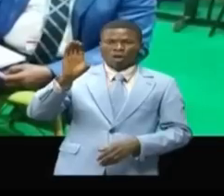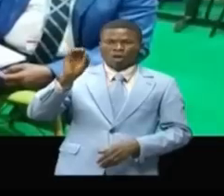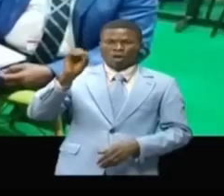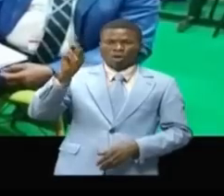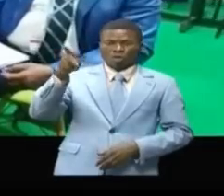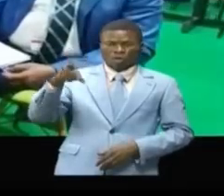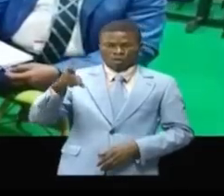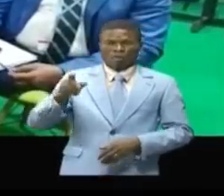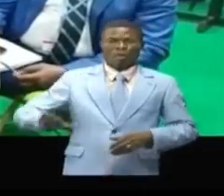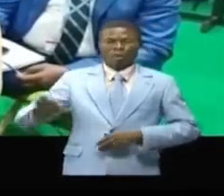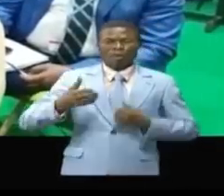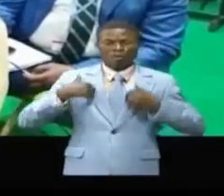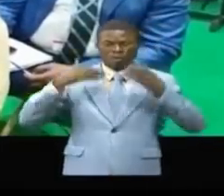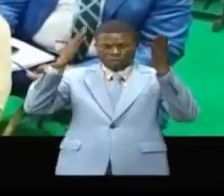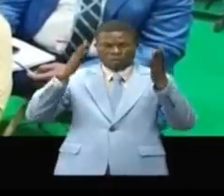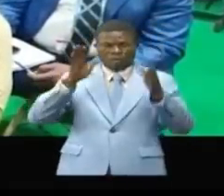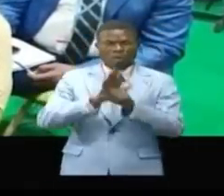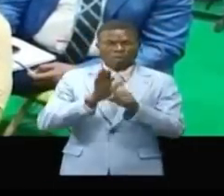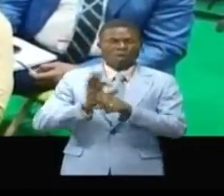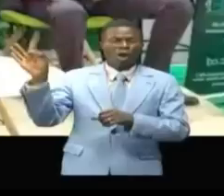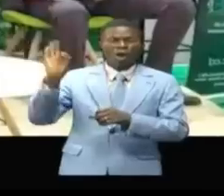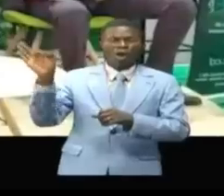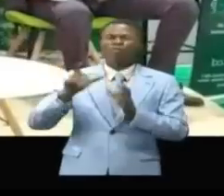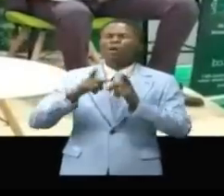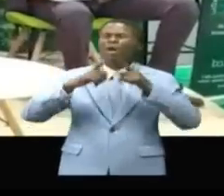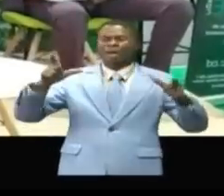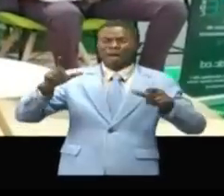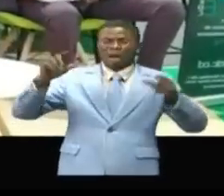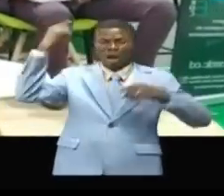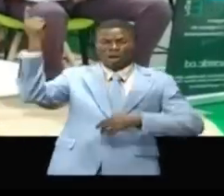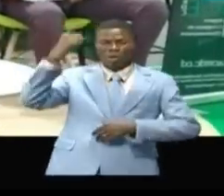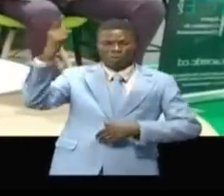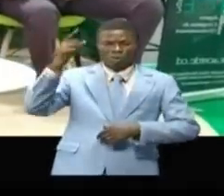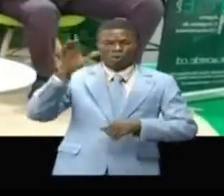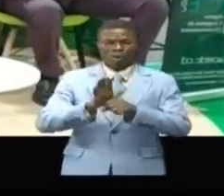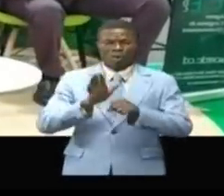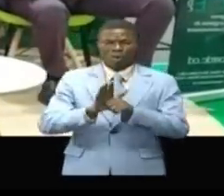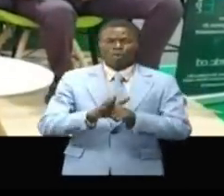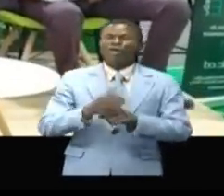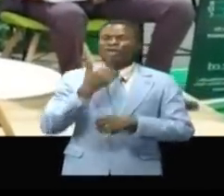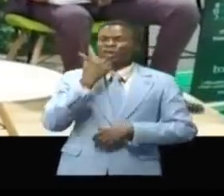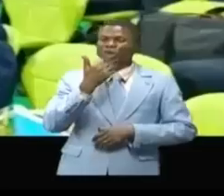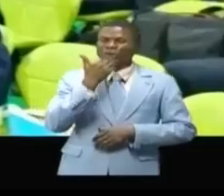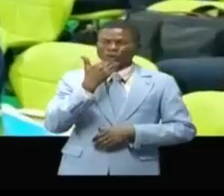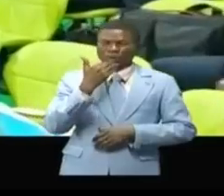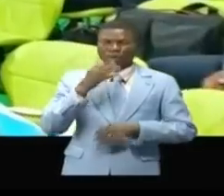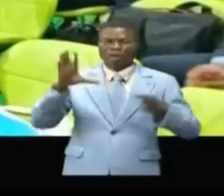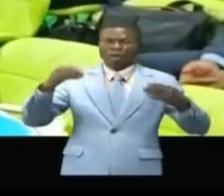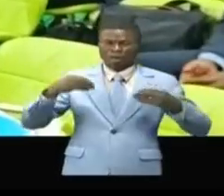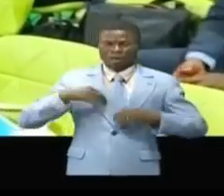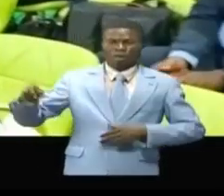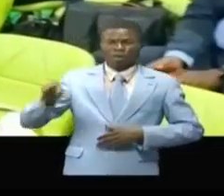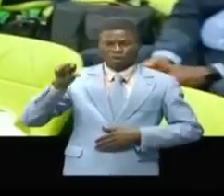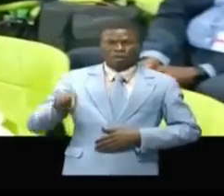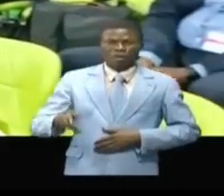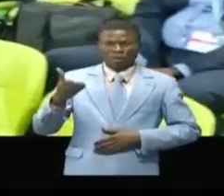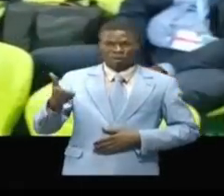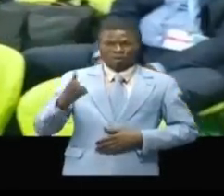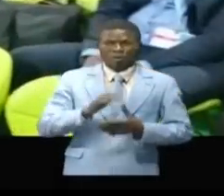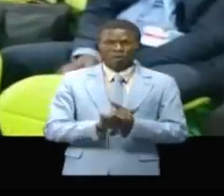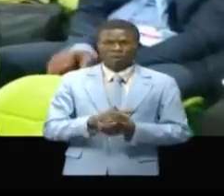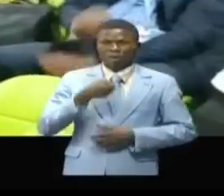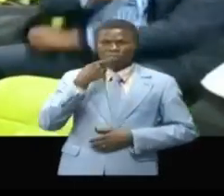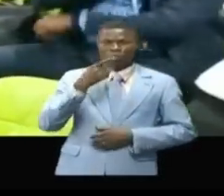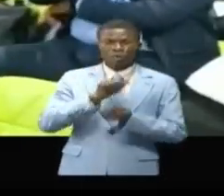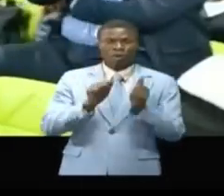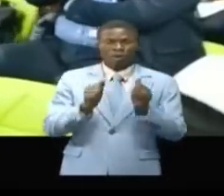el-Cheikh. C'est la plus grande tourbière au monde, abritant un écosystème très riche, a confirmé Jean-Jacques Bambuta. Lorsque nous parlons de